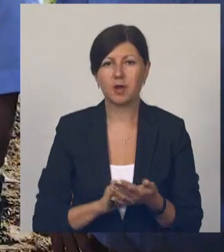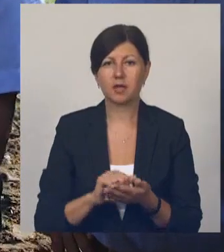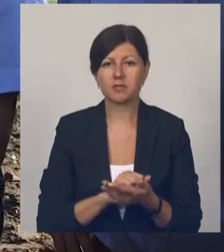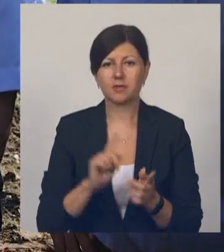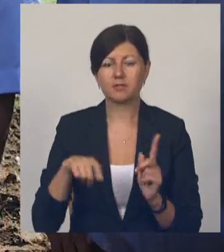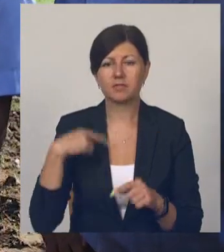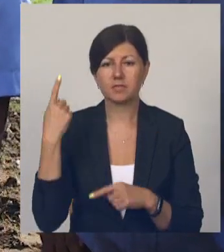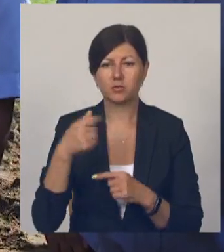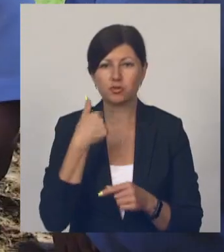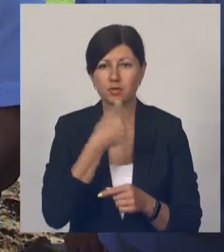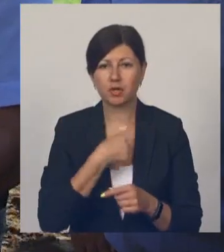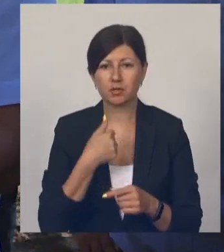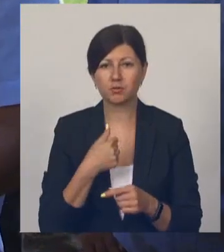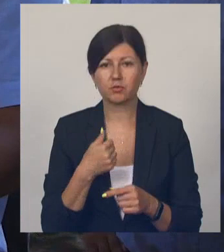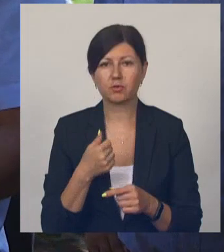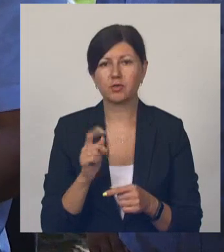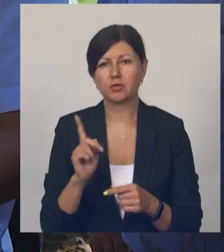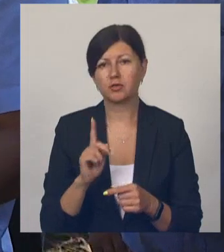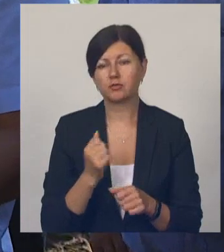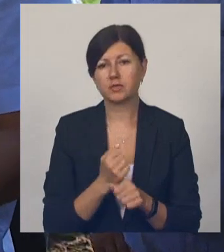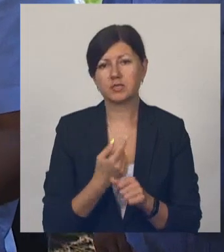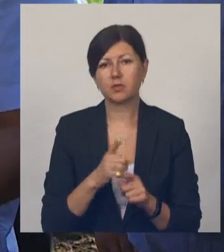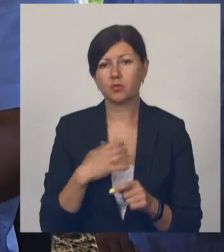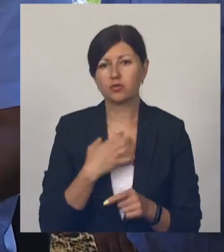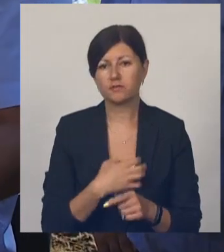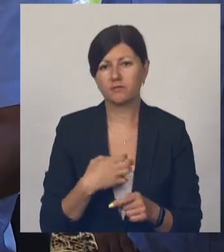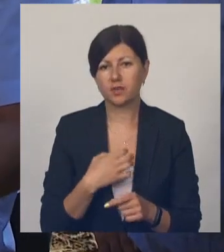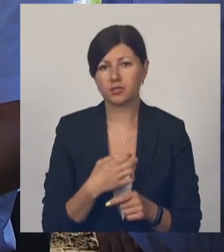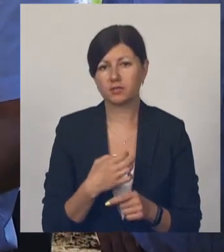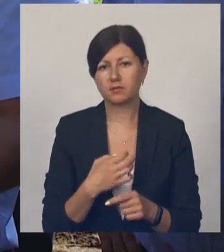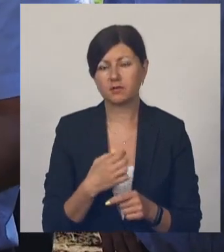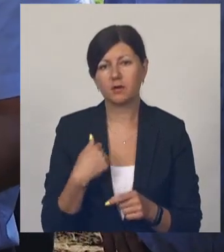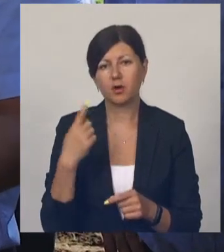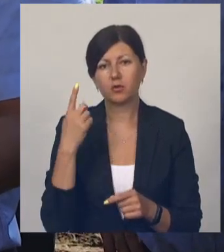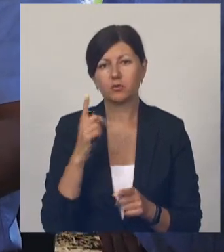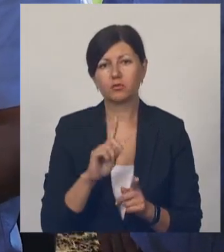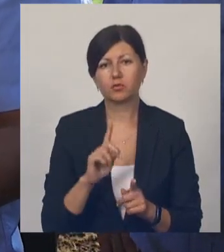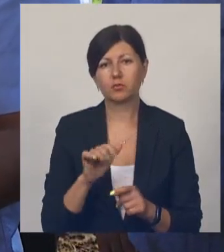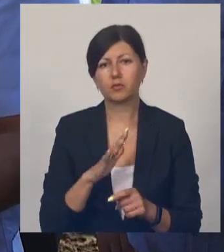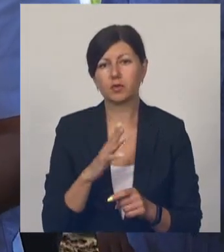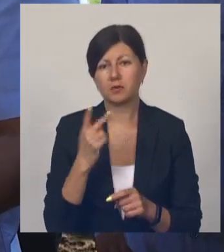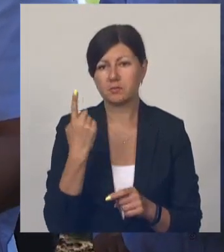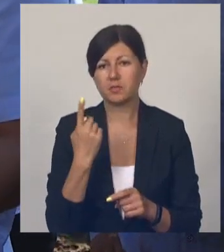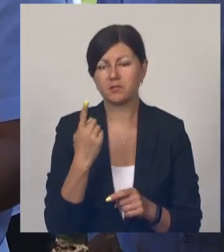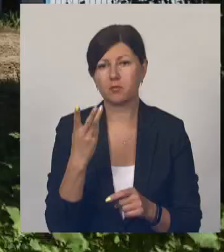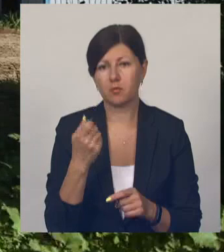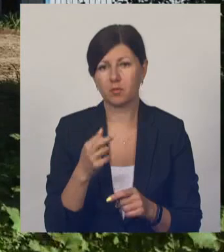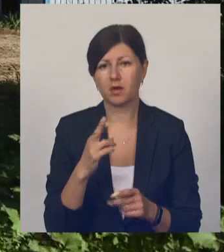следующий. Для того, чтобы нам соединить в следующем году и так далее. Это очень важно. Ну, я думаю, что мы где-то к 1 мая должны